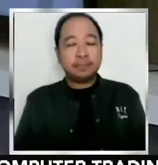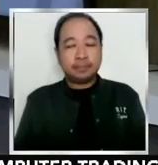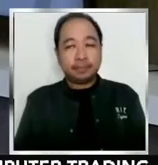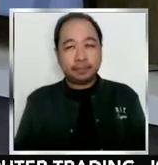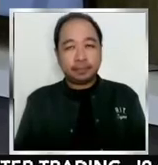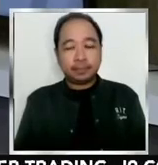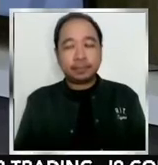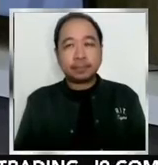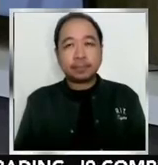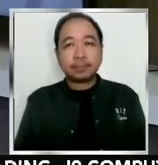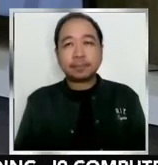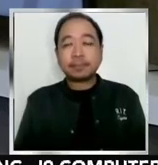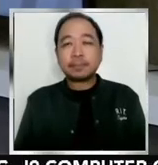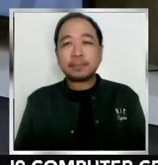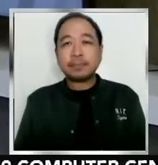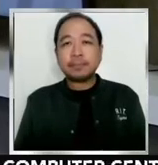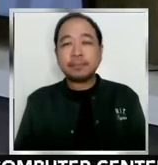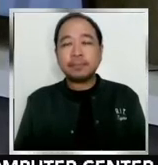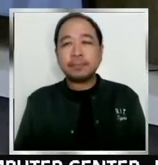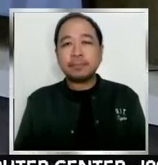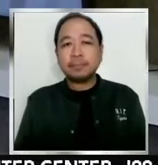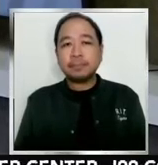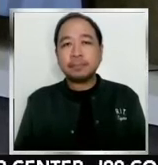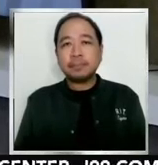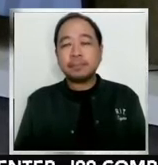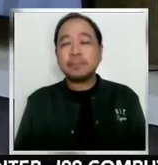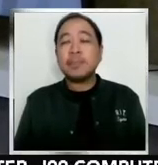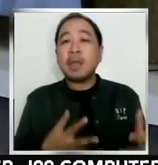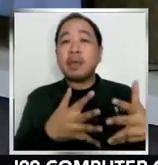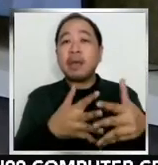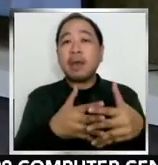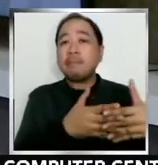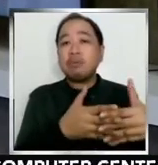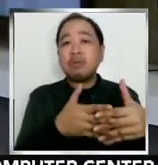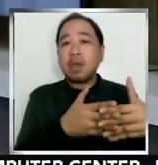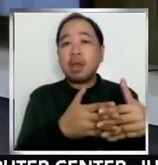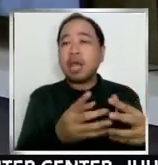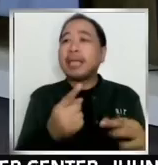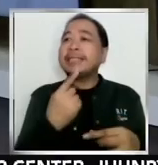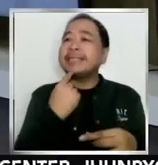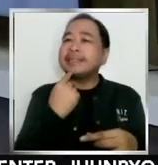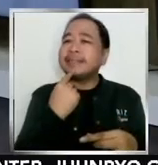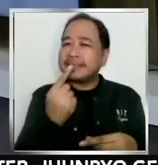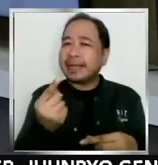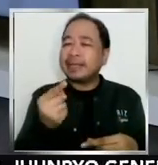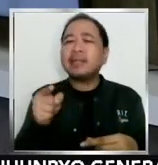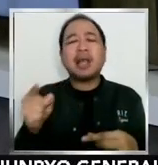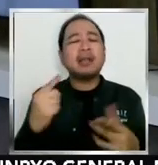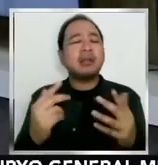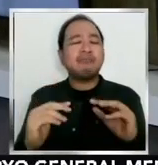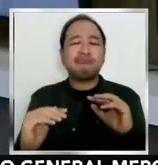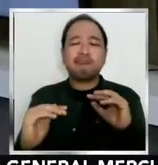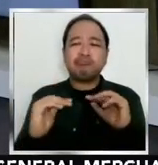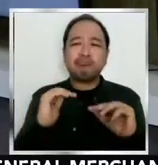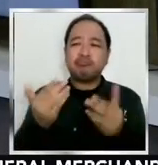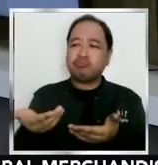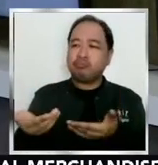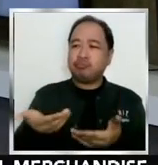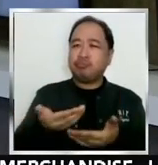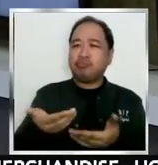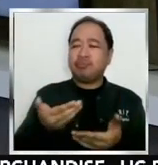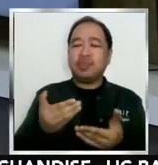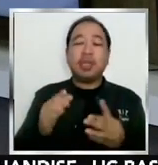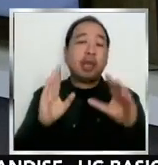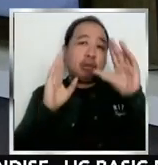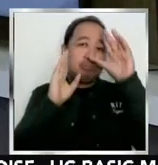Tinawag ng Amerika na pagbibigay ng diplomatic cover ang pagbisita at pakikipagpulong ni Chinese President Xi Jinping kay Russian